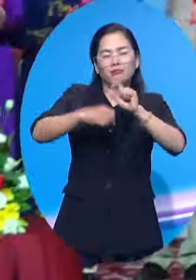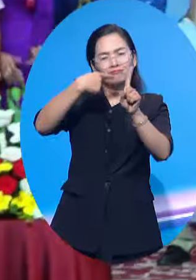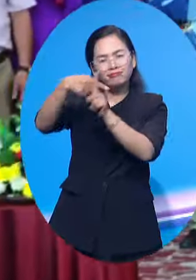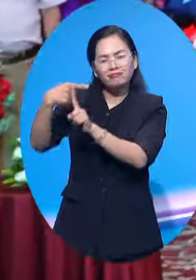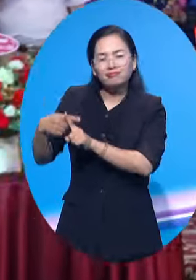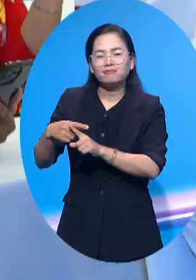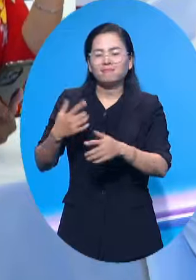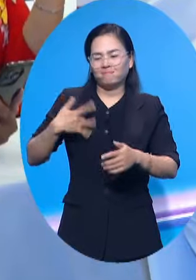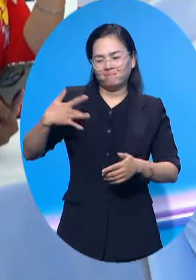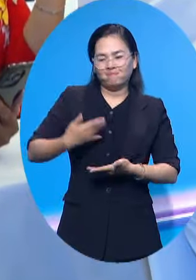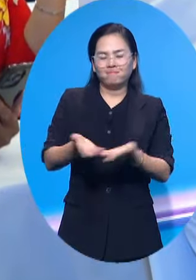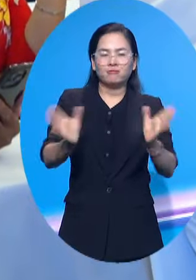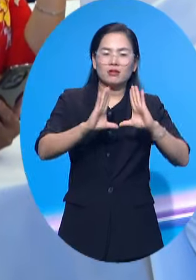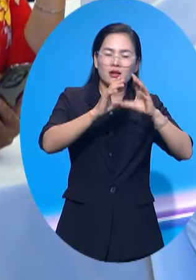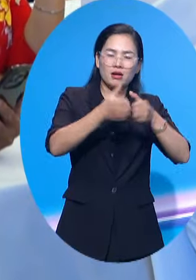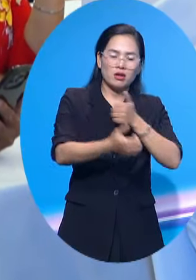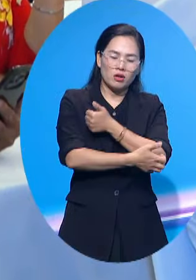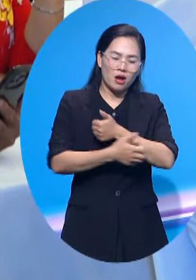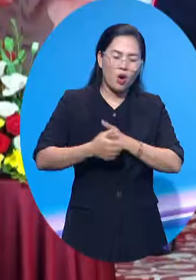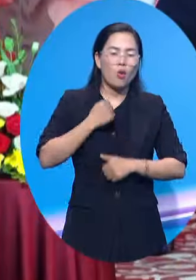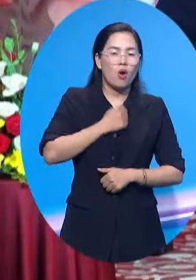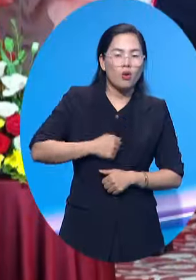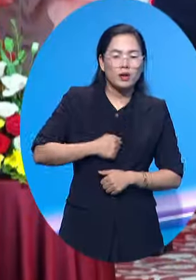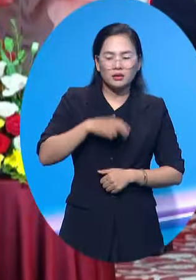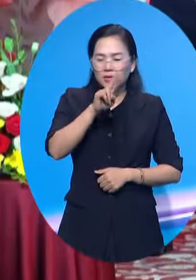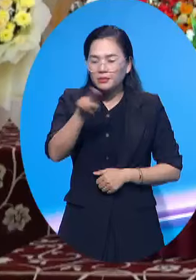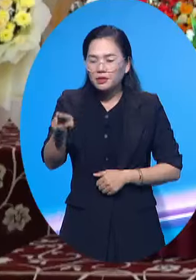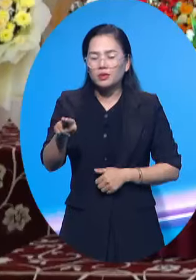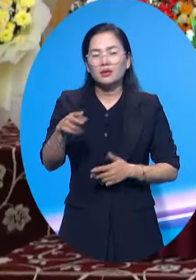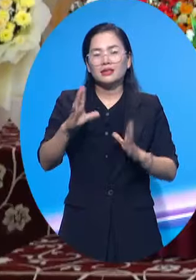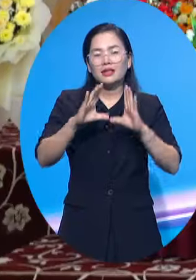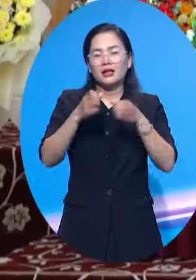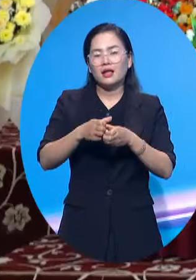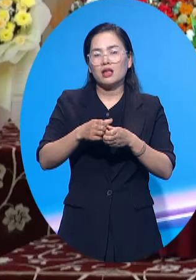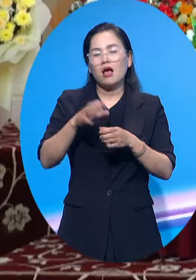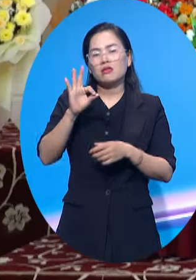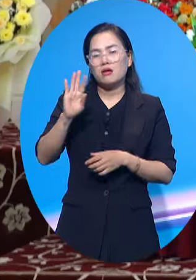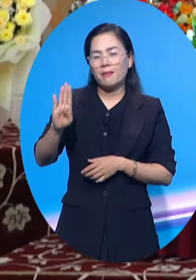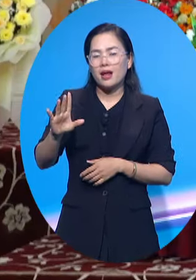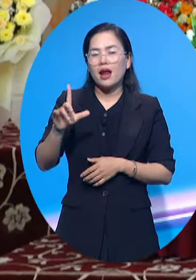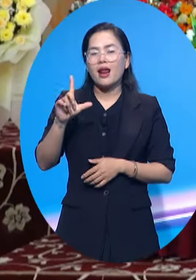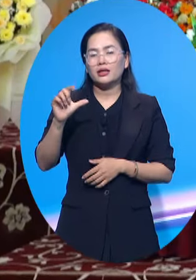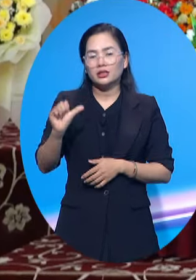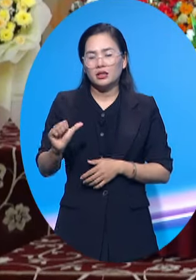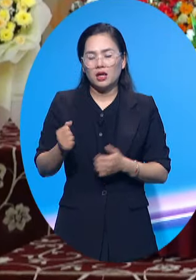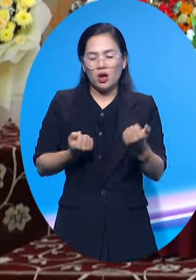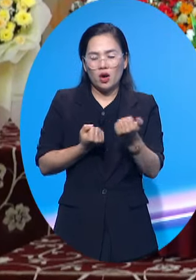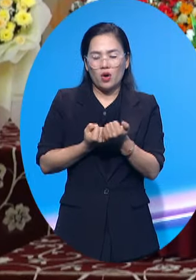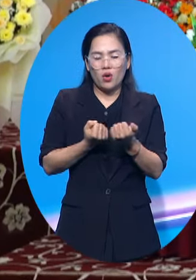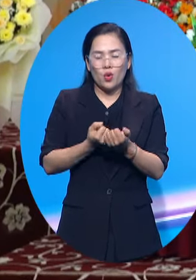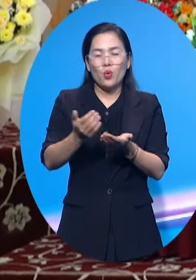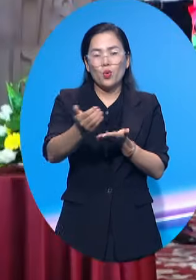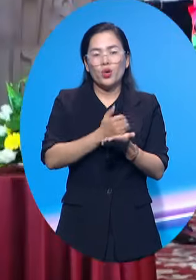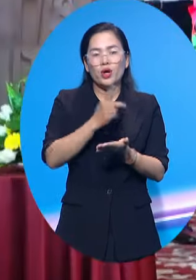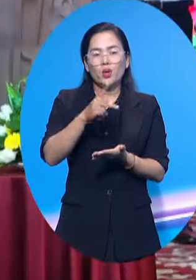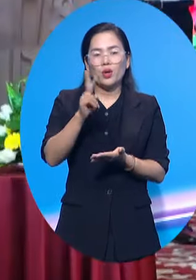thiết thực chung tay giúp đỡ gia đình có hoàn cảnh khó khăn, chăm lo gia đình chính sách, gia đình thương binh liệt sĩ, ủng hộ quỹ khuyến học khuyến tài